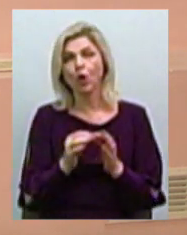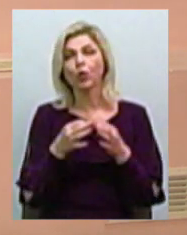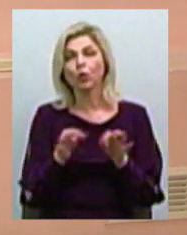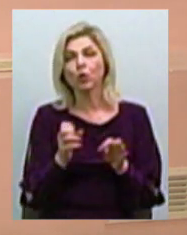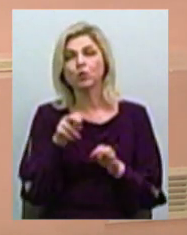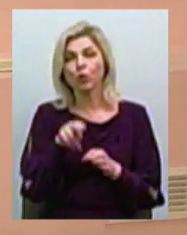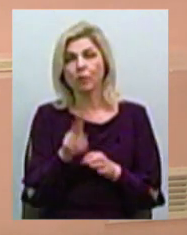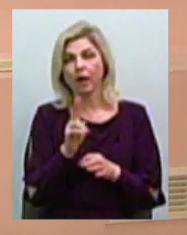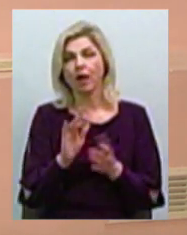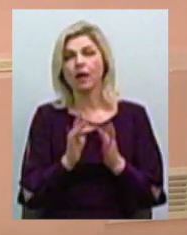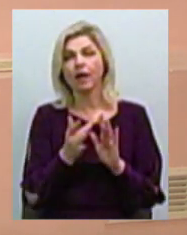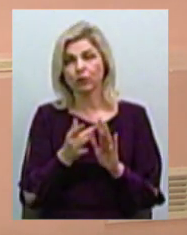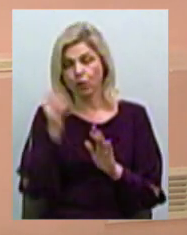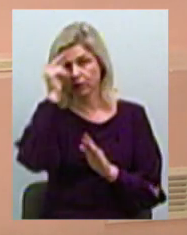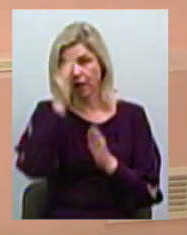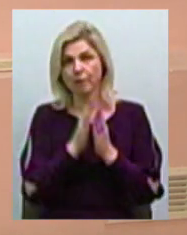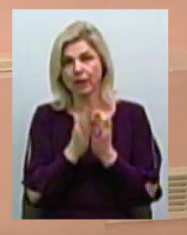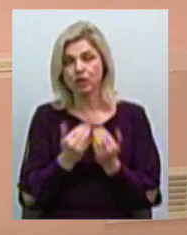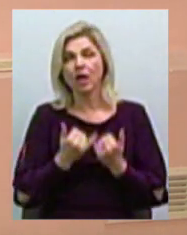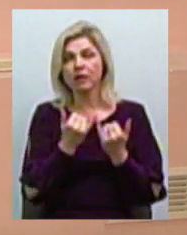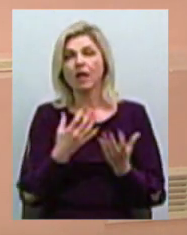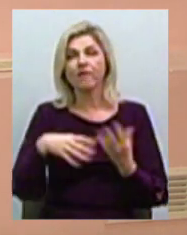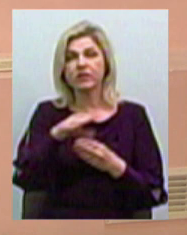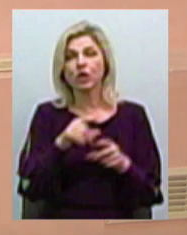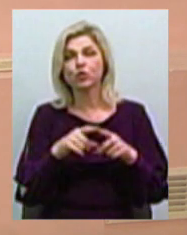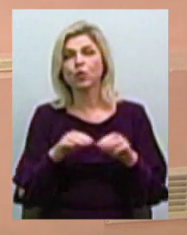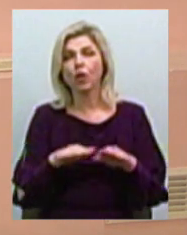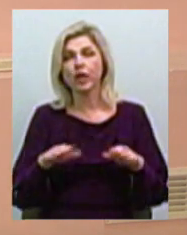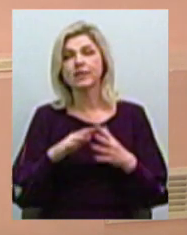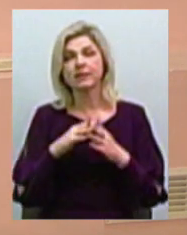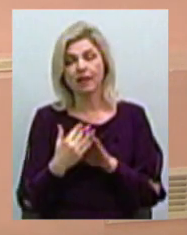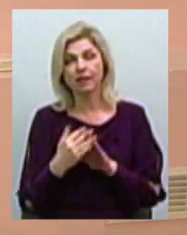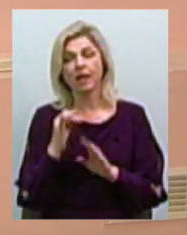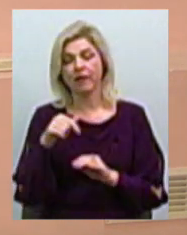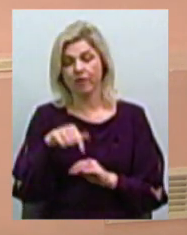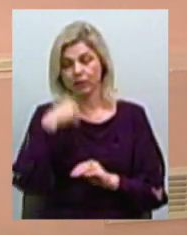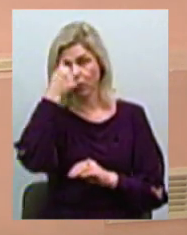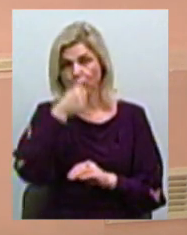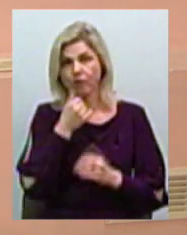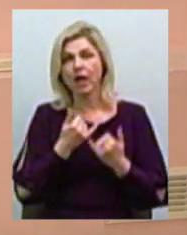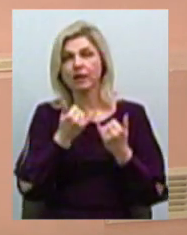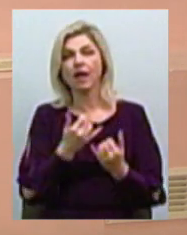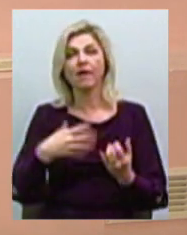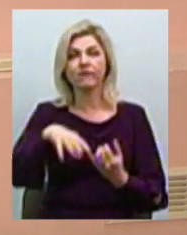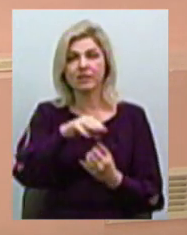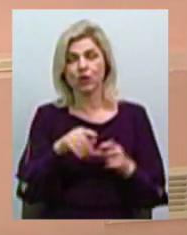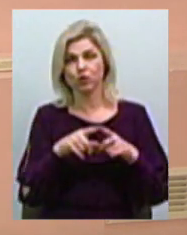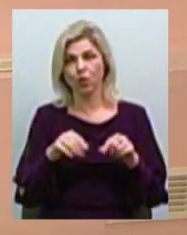електронних підручників. В минулому році для всіх школярів сільської місцевості, в цьому році для всіх школярів